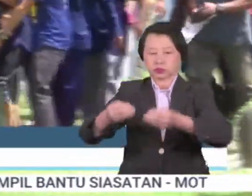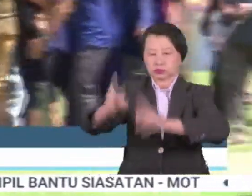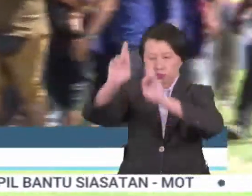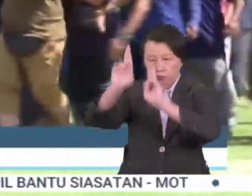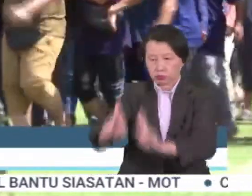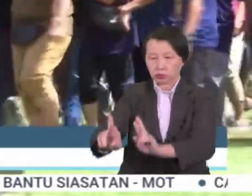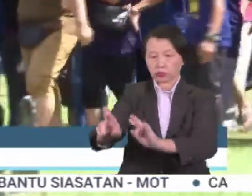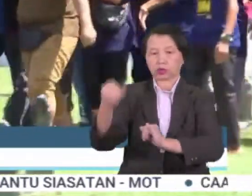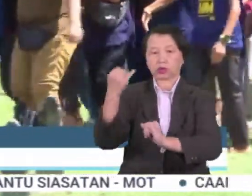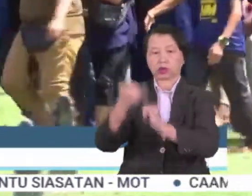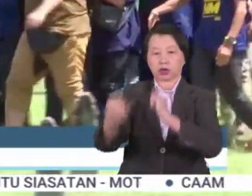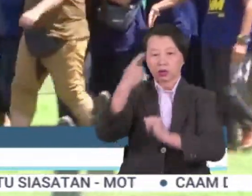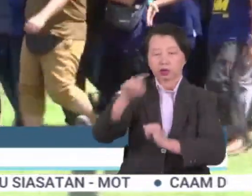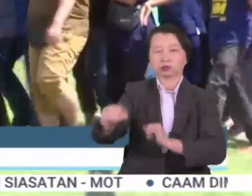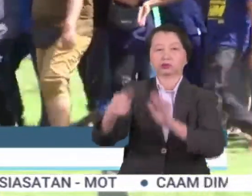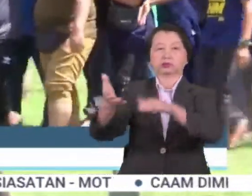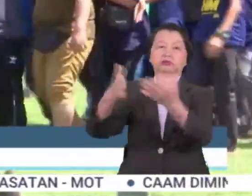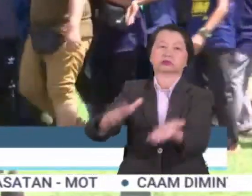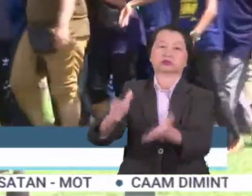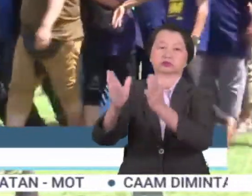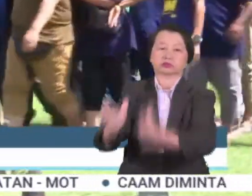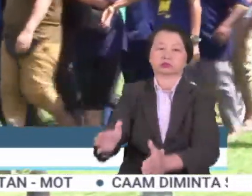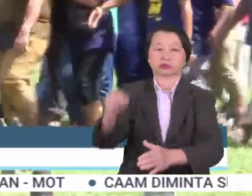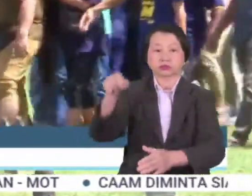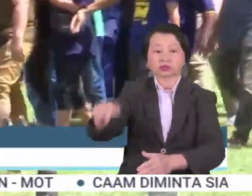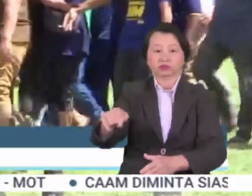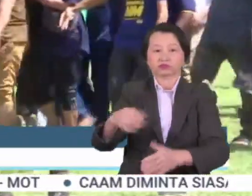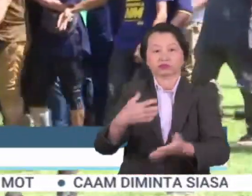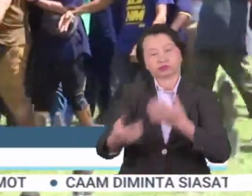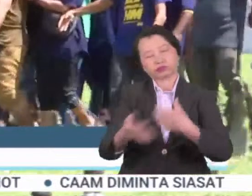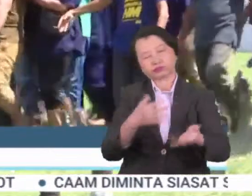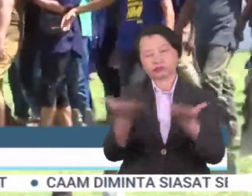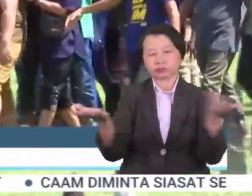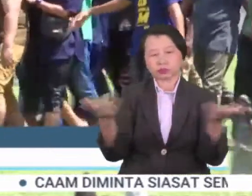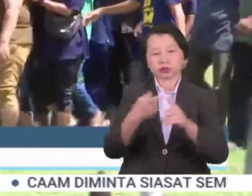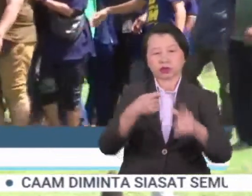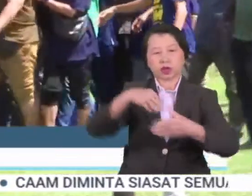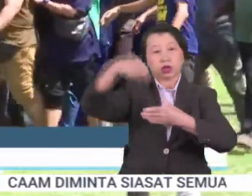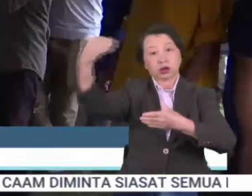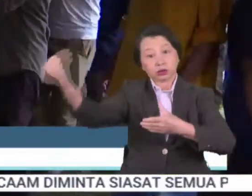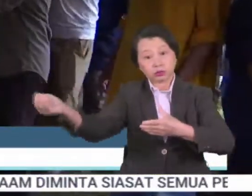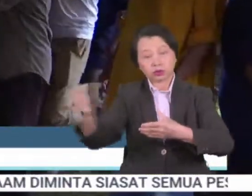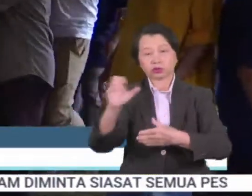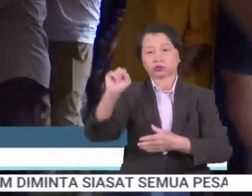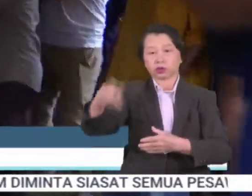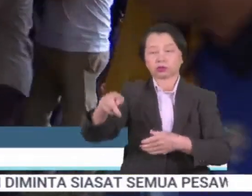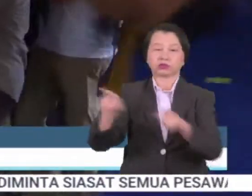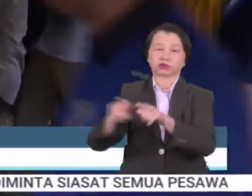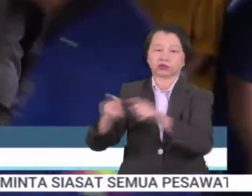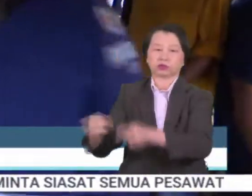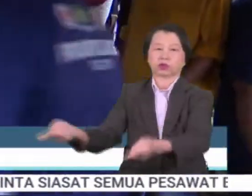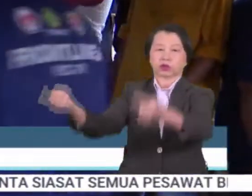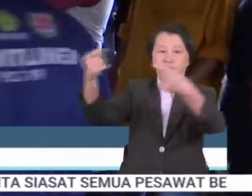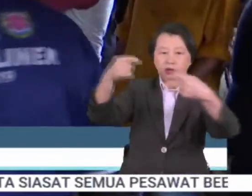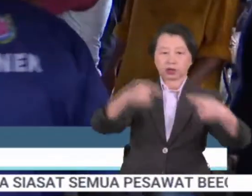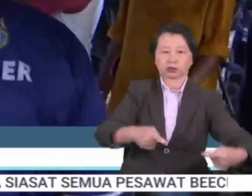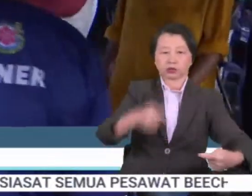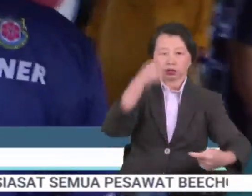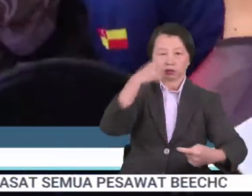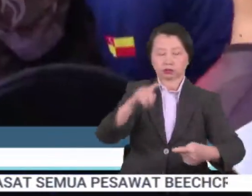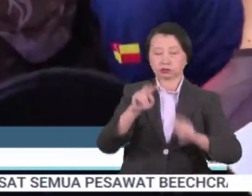perghormatan terakhir kepada Allah yarham di sini tidak kira daripada luar daripada sungai petani turut hadir untuk